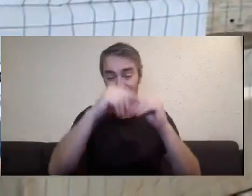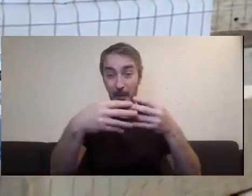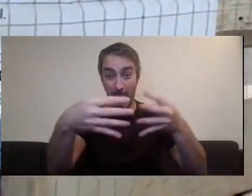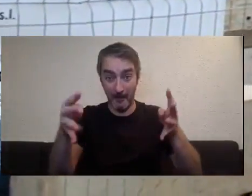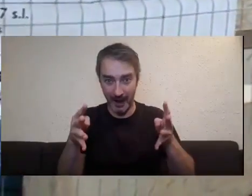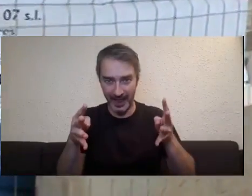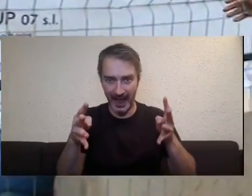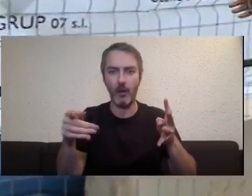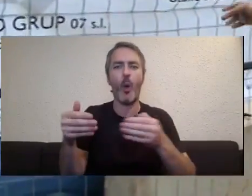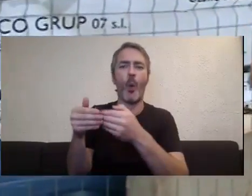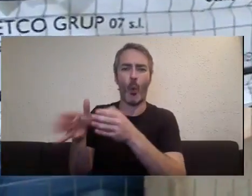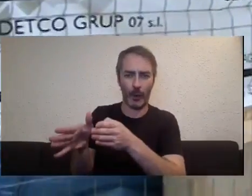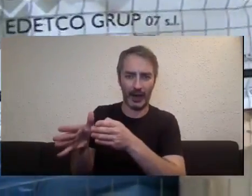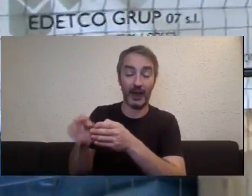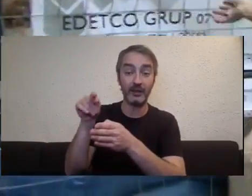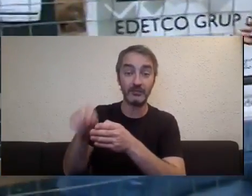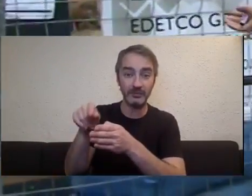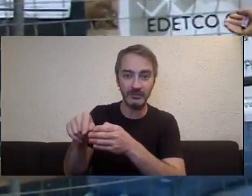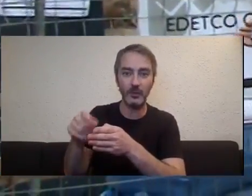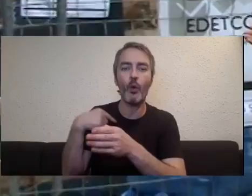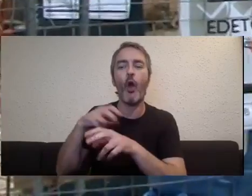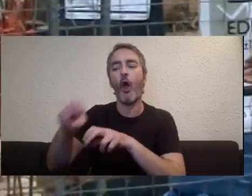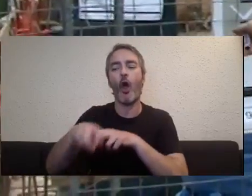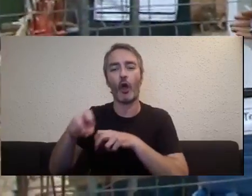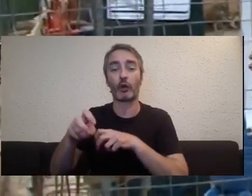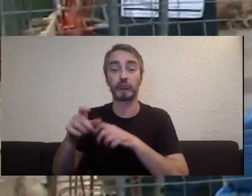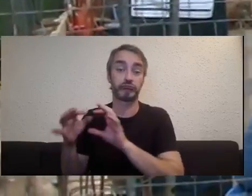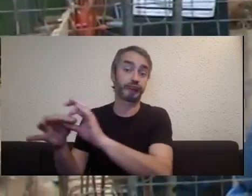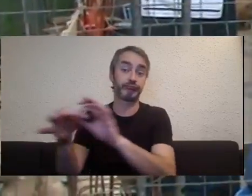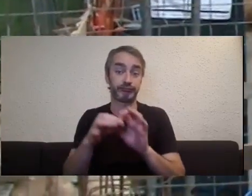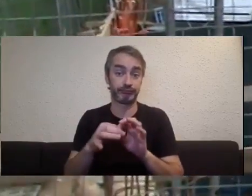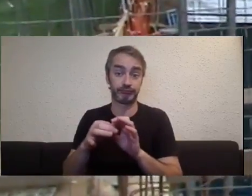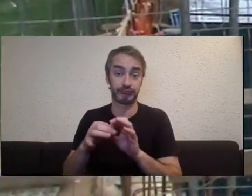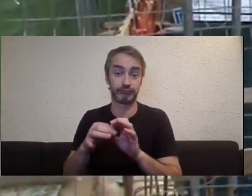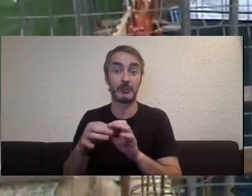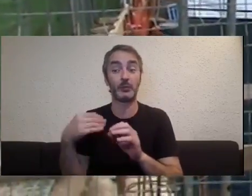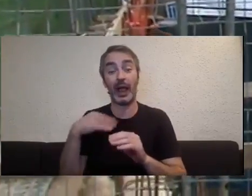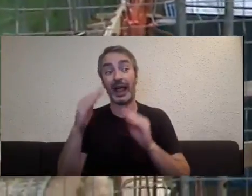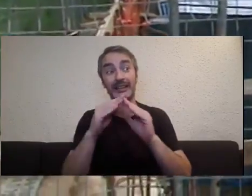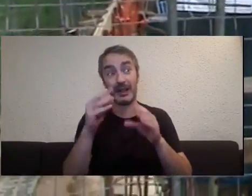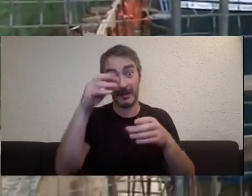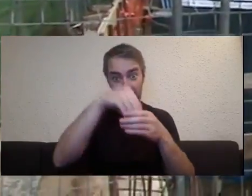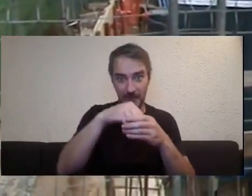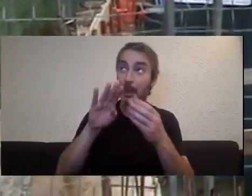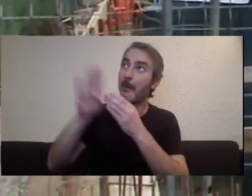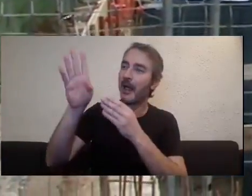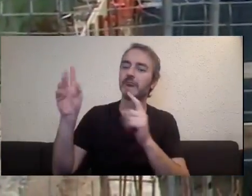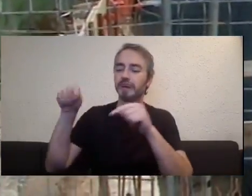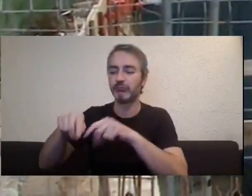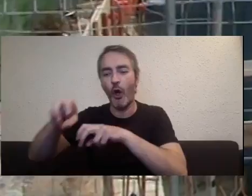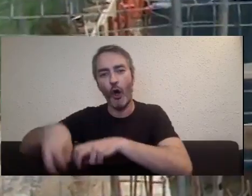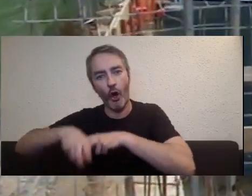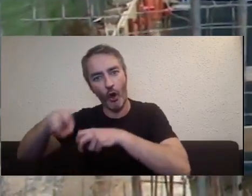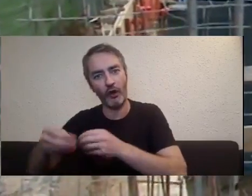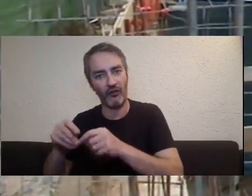estava tot ballat, es va obrir aquesta zona i es va començar a fer un hort col·lectiu que treballava diversa gent de la que estava vivint a les cases i fins i tot algun